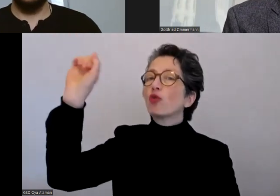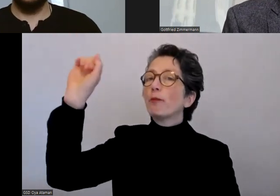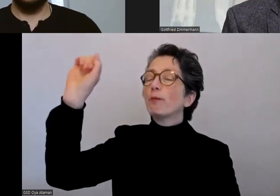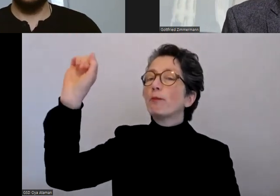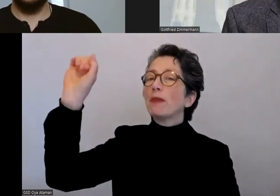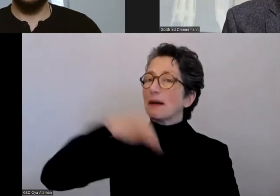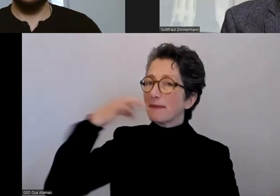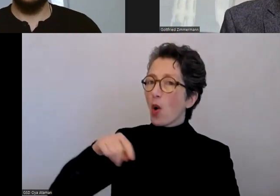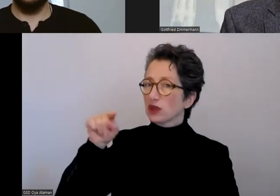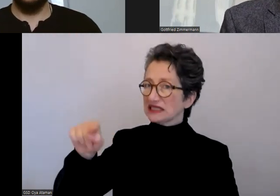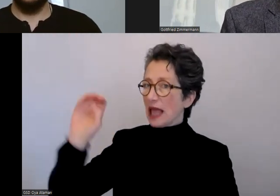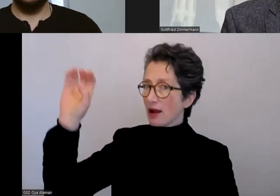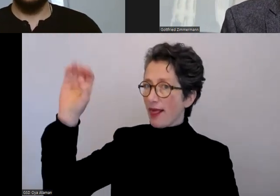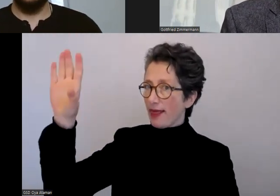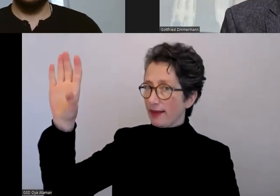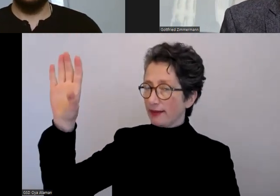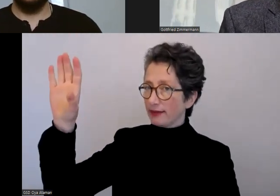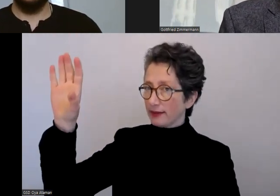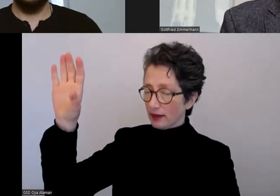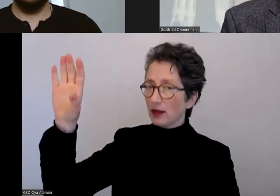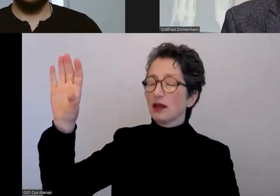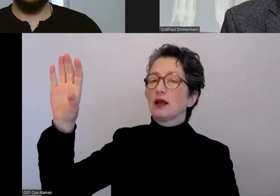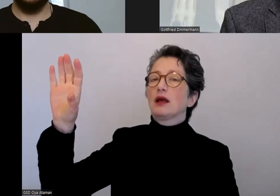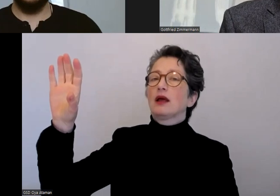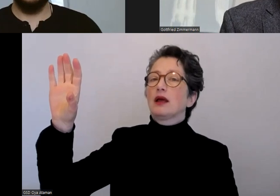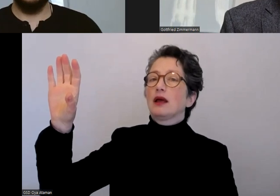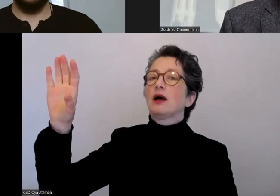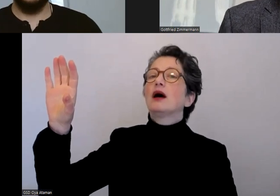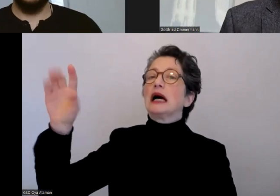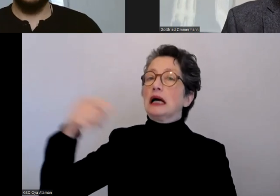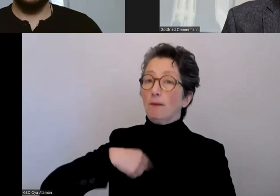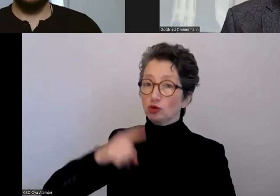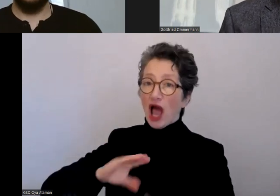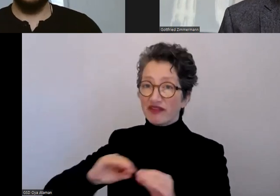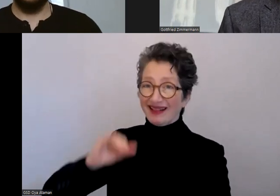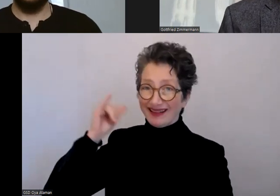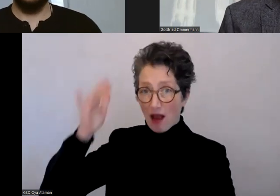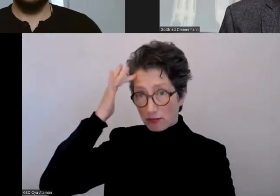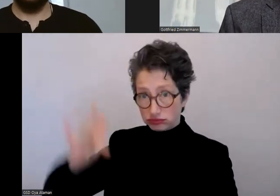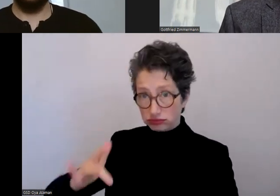eben diesen Standard anwenden muss, und dann kann man ihn kostenlos herunterladen.